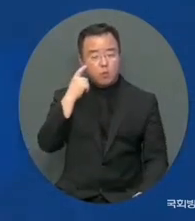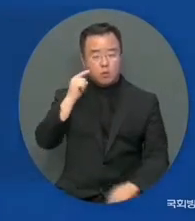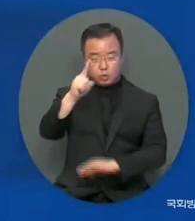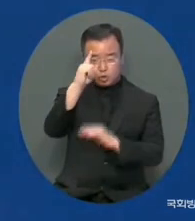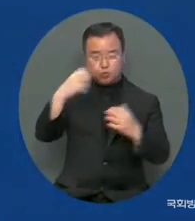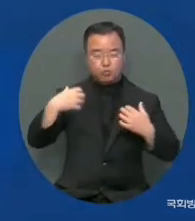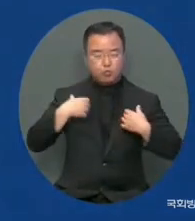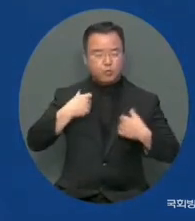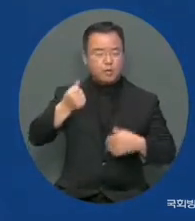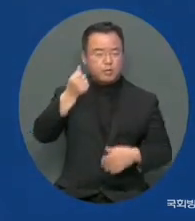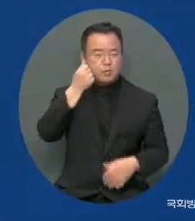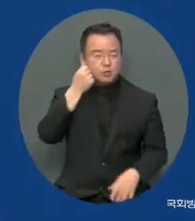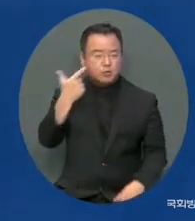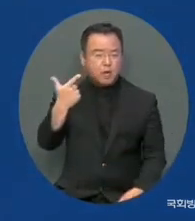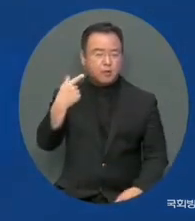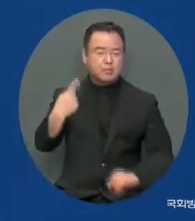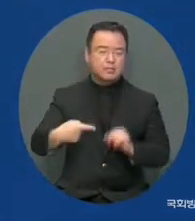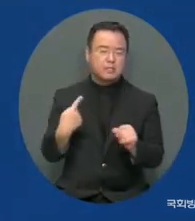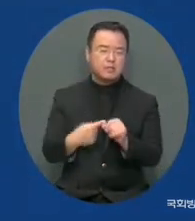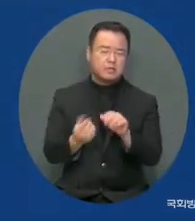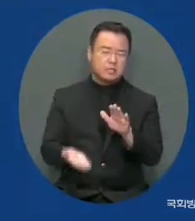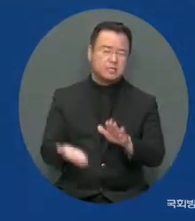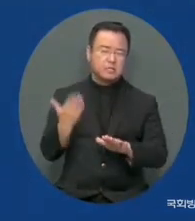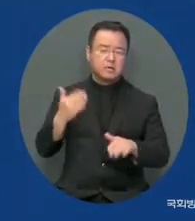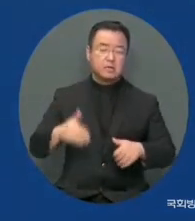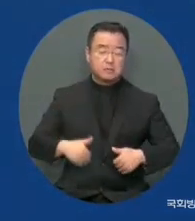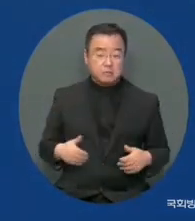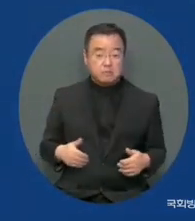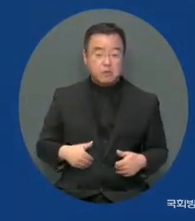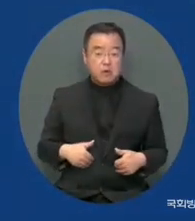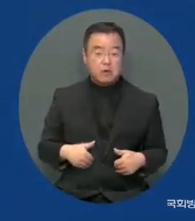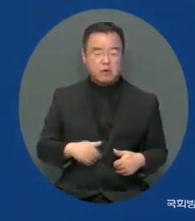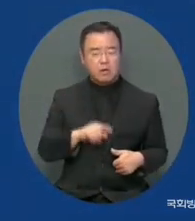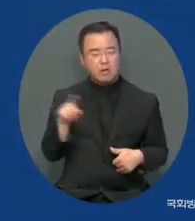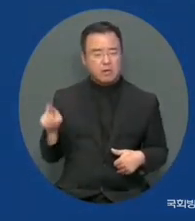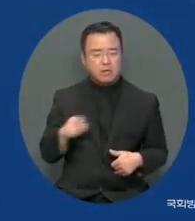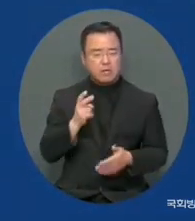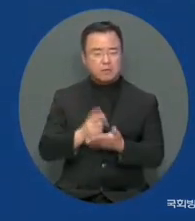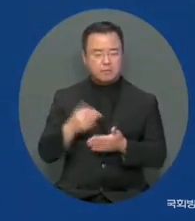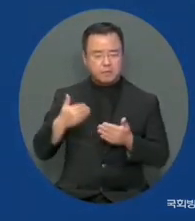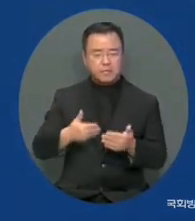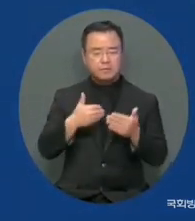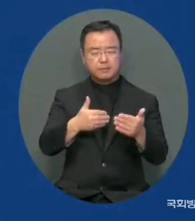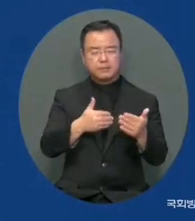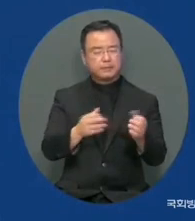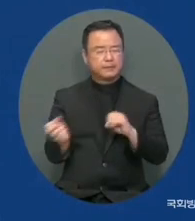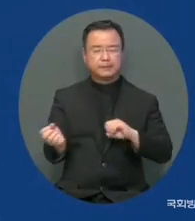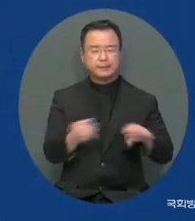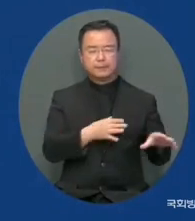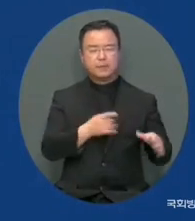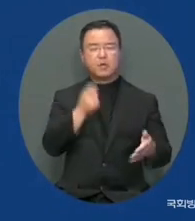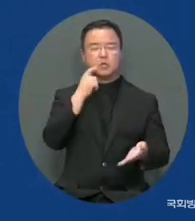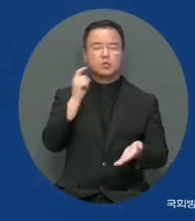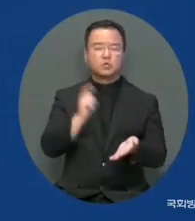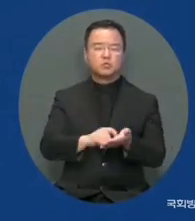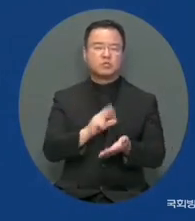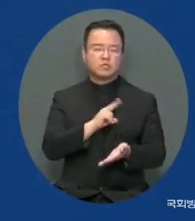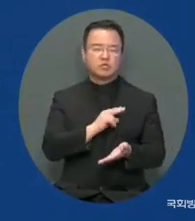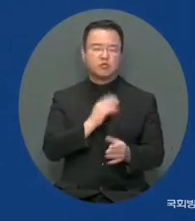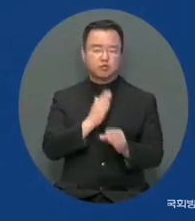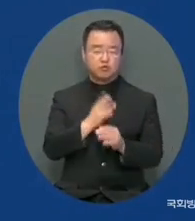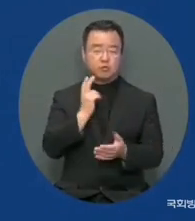6개월에서 1년 넘게 걸리는 복잡한 정부 입법 추진 과정을 생략하고 손쉬운 의원 입법에 의존하는